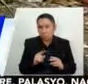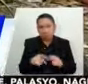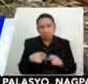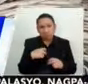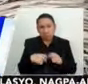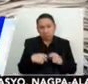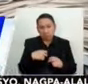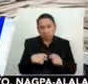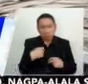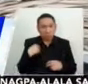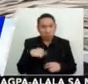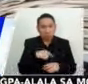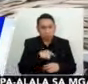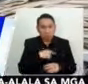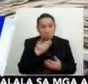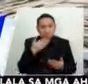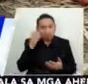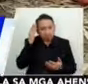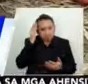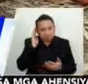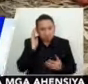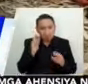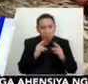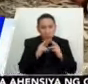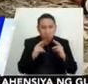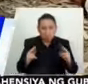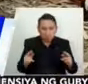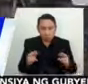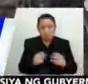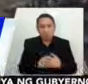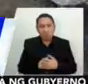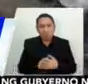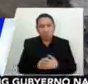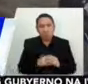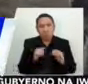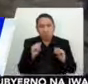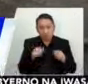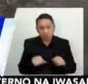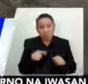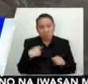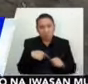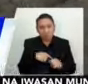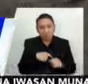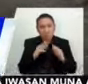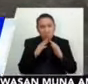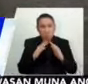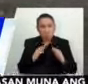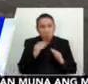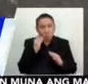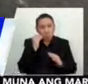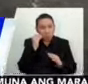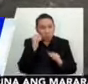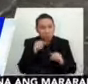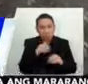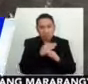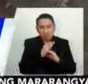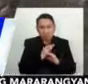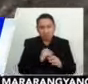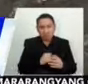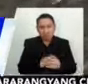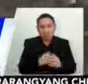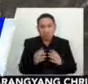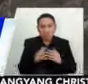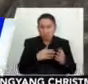pangyero, kahit natrapal, matira man lamang namin. Nananawagan po ako na kung ano po yung tulong na ibibigay